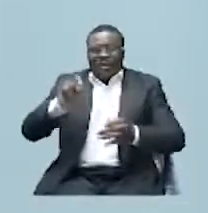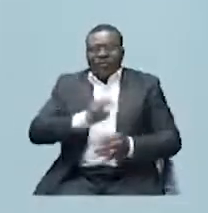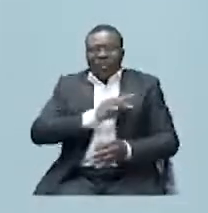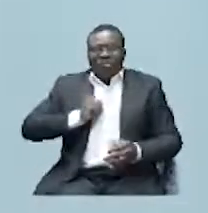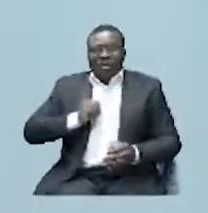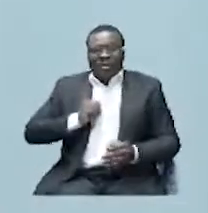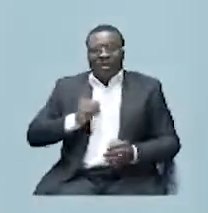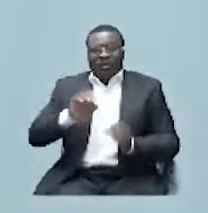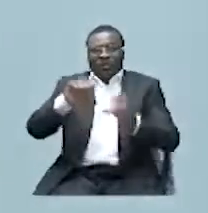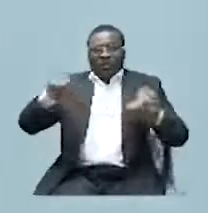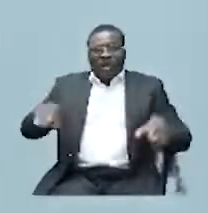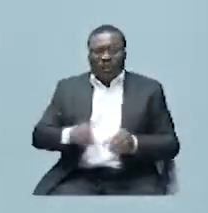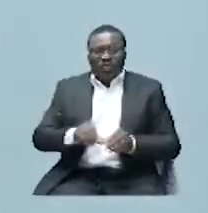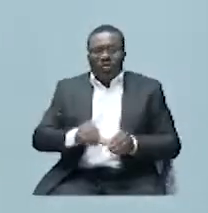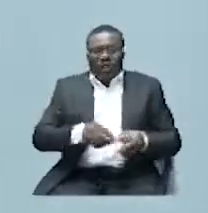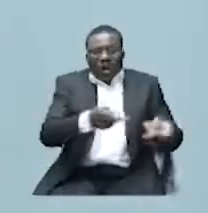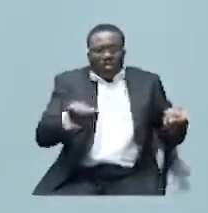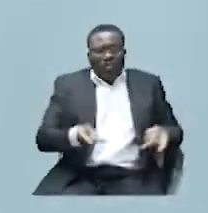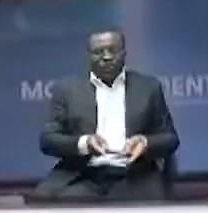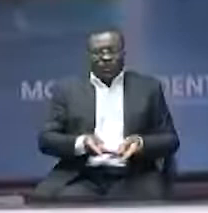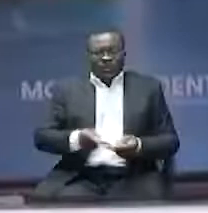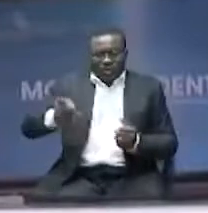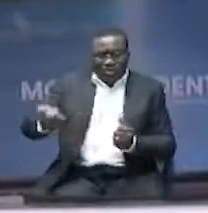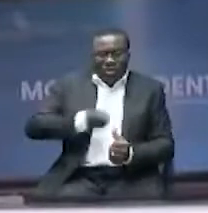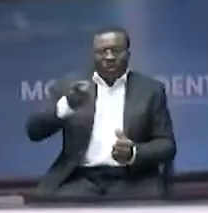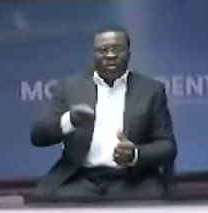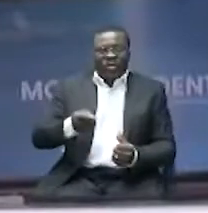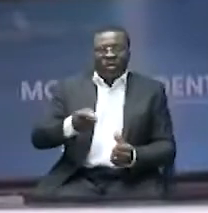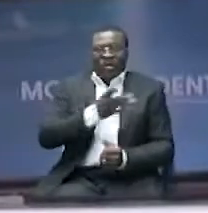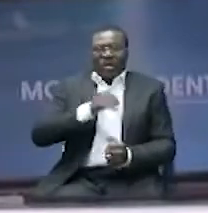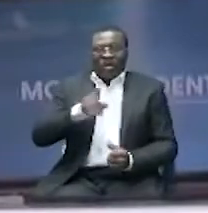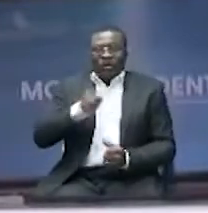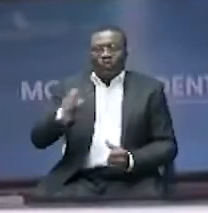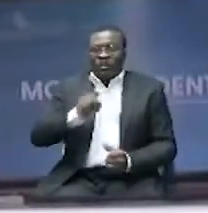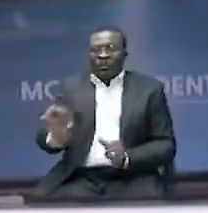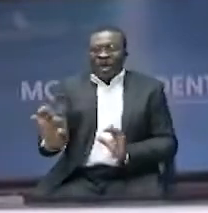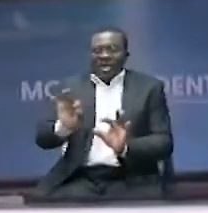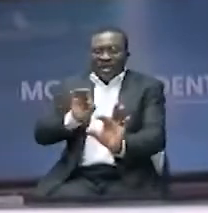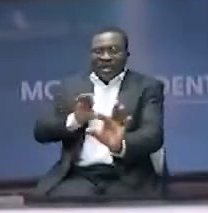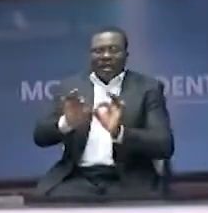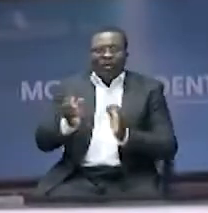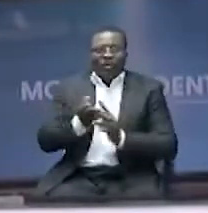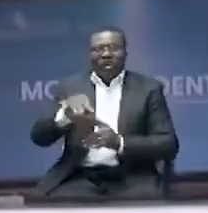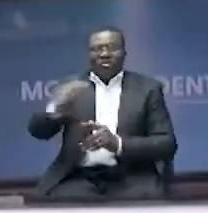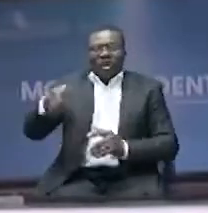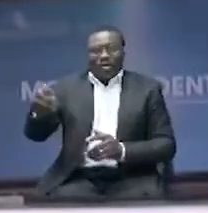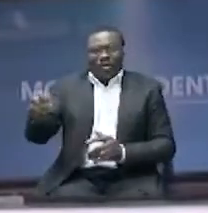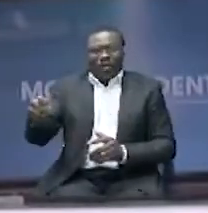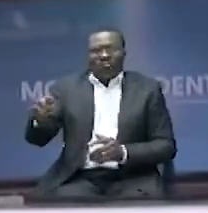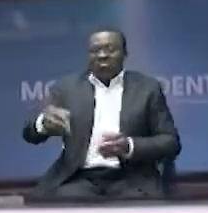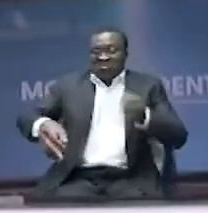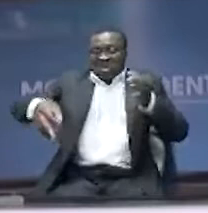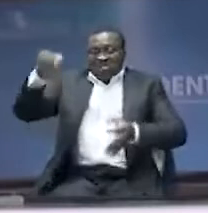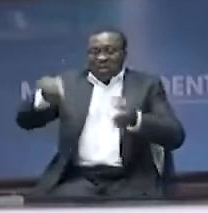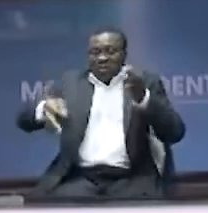de la Cour en position prépondérante et que ceux-ci soient élus par leur père. Les magistrats